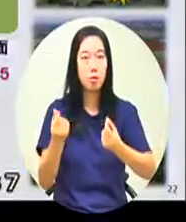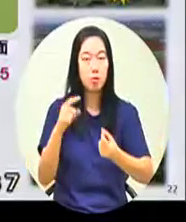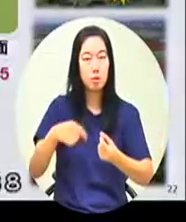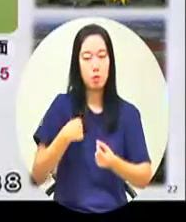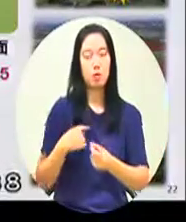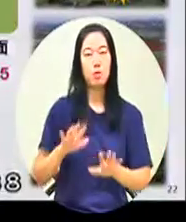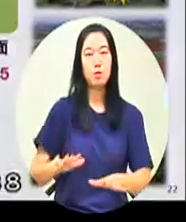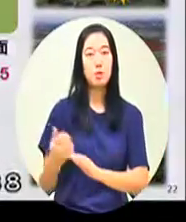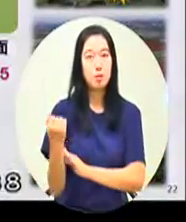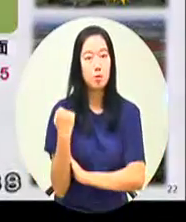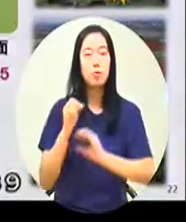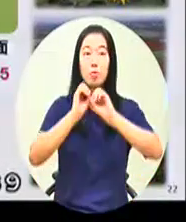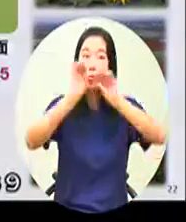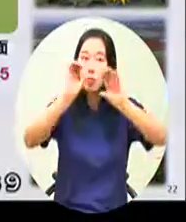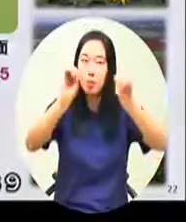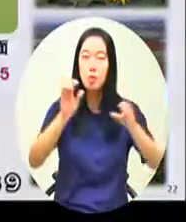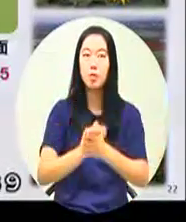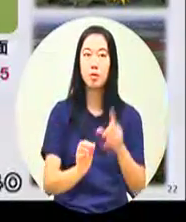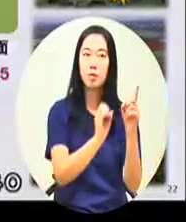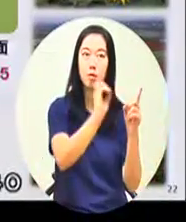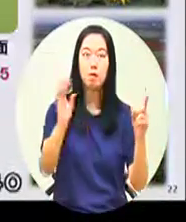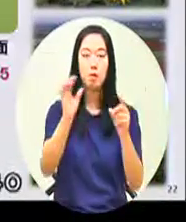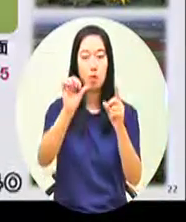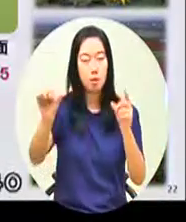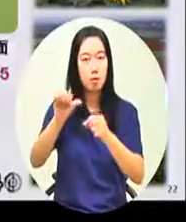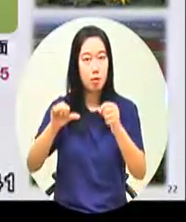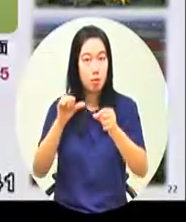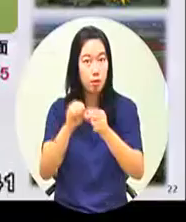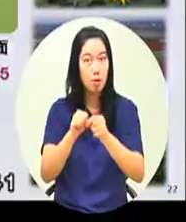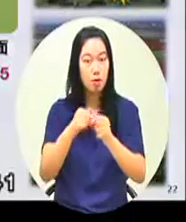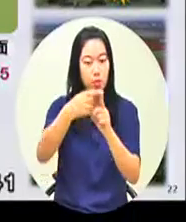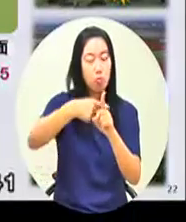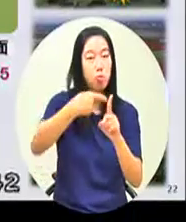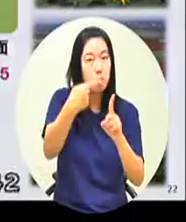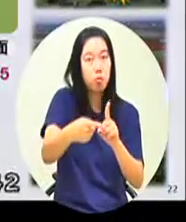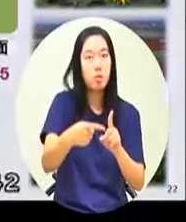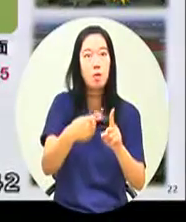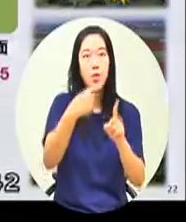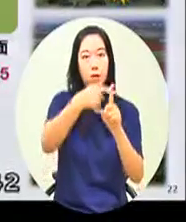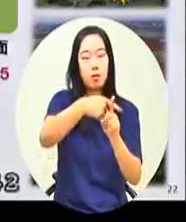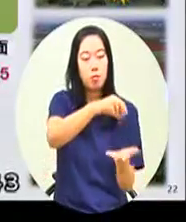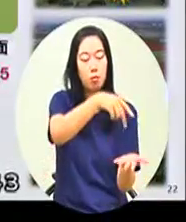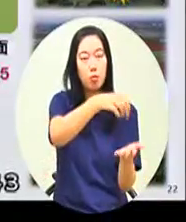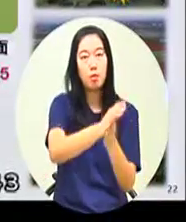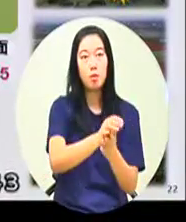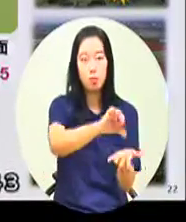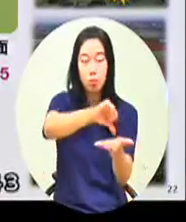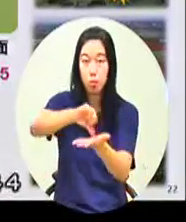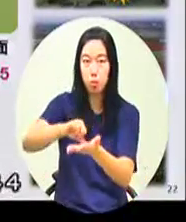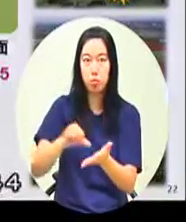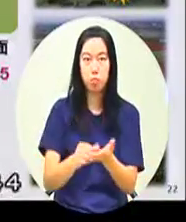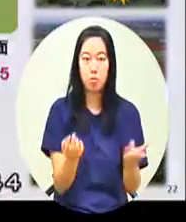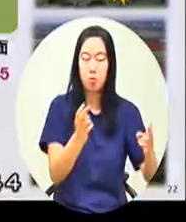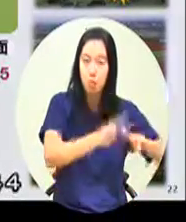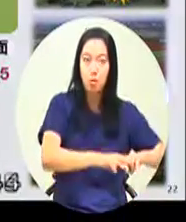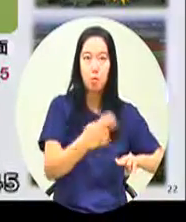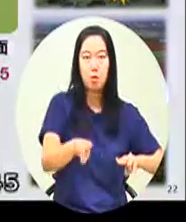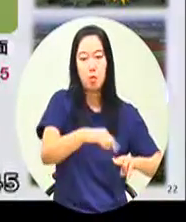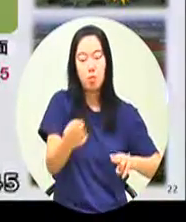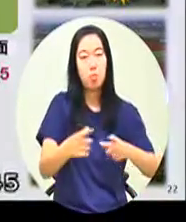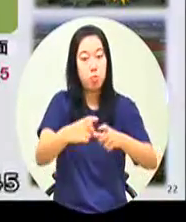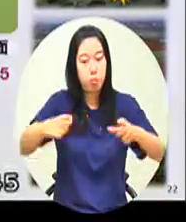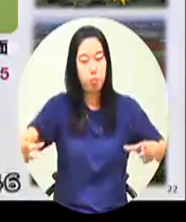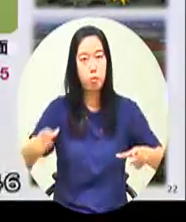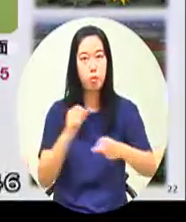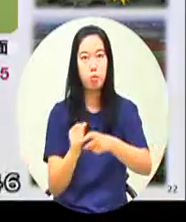力先导呢，105年的一期休耕，一期做的休耕活化呢，转去做的面积呢，已